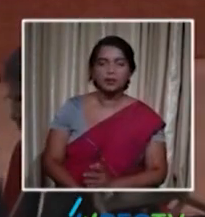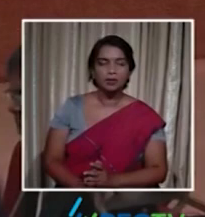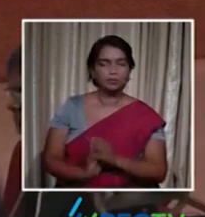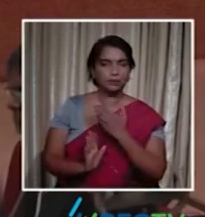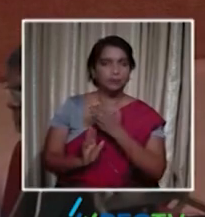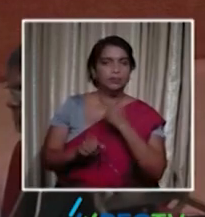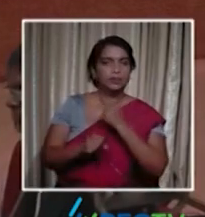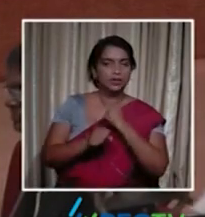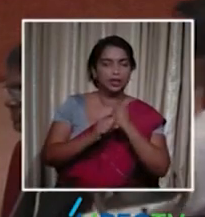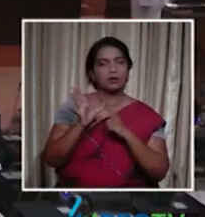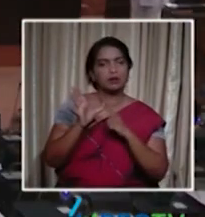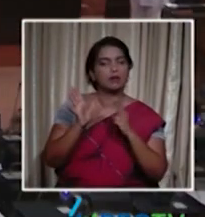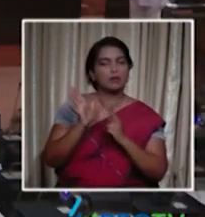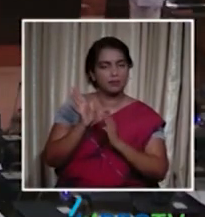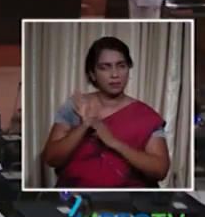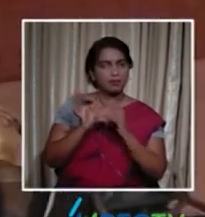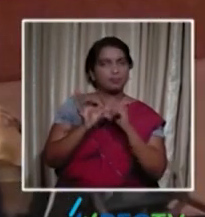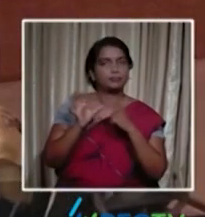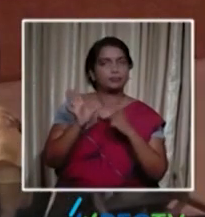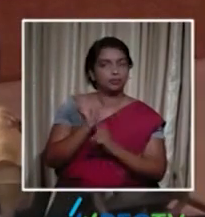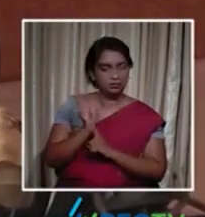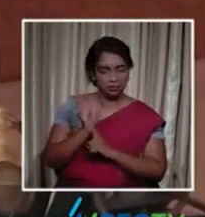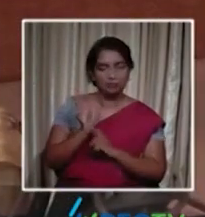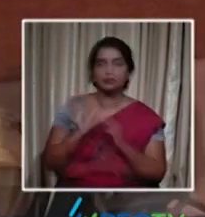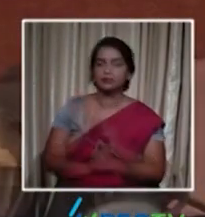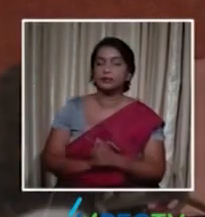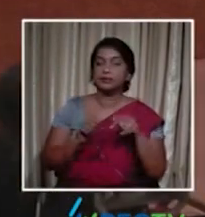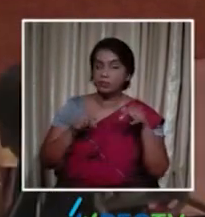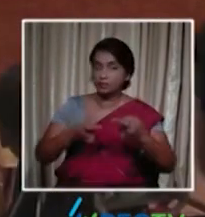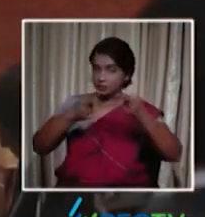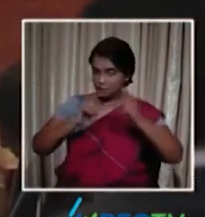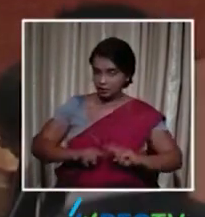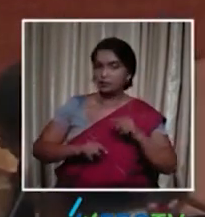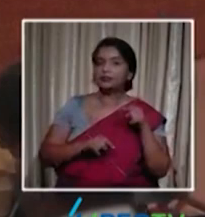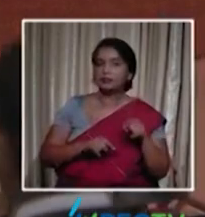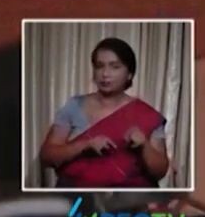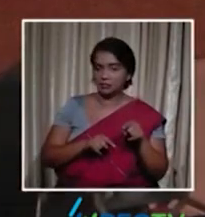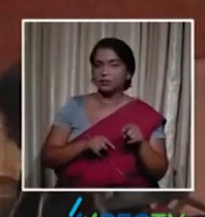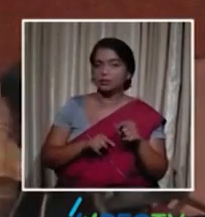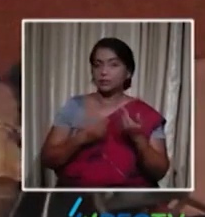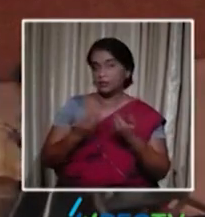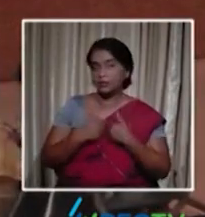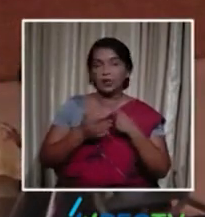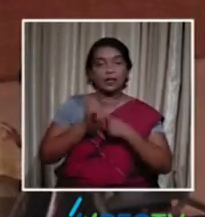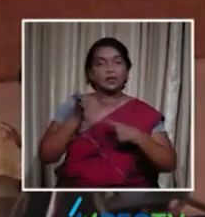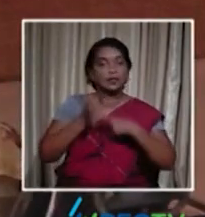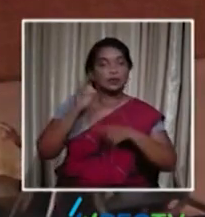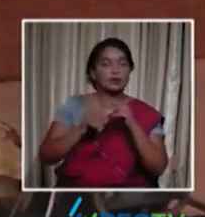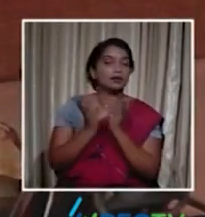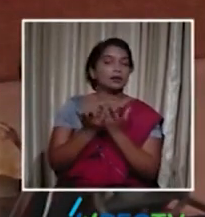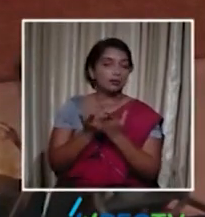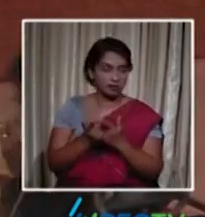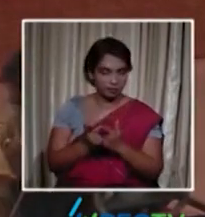Honorable G.G. Ponnambalam. He is also not giving a vote. ඒ අනුව ඡන්ද විමසීම අවසානයේ ඡන්දය ගණන් කිරීමේ